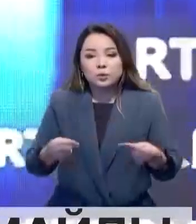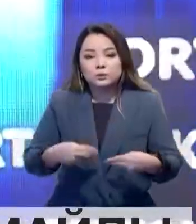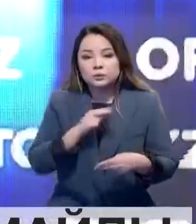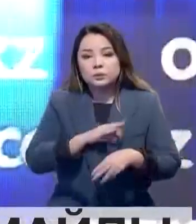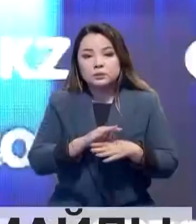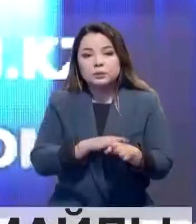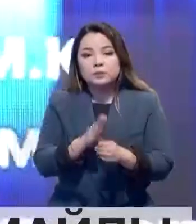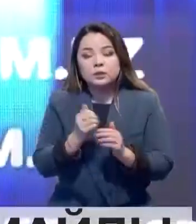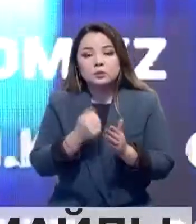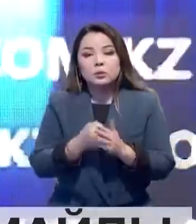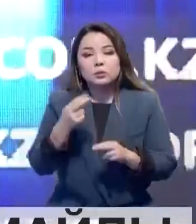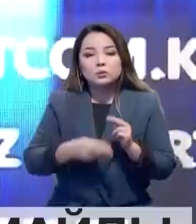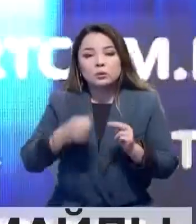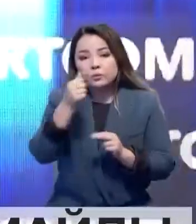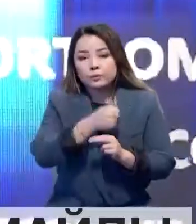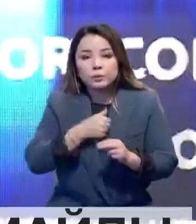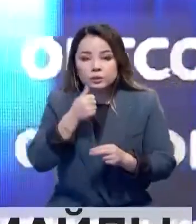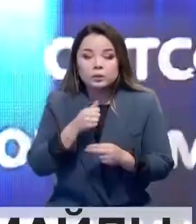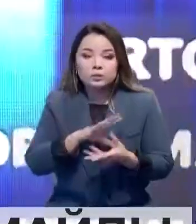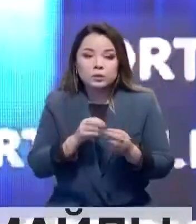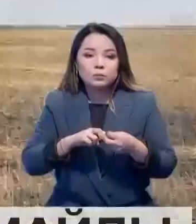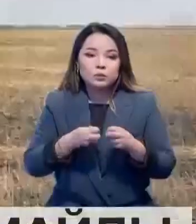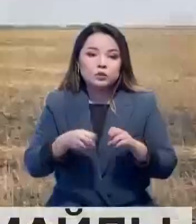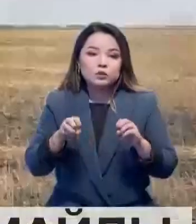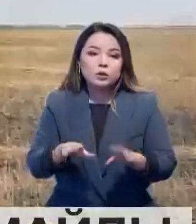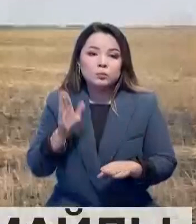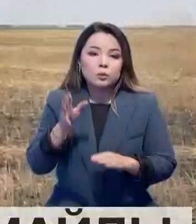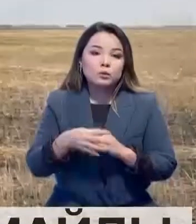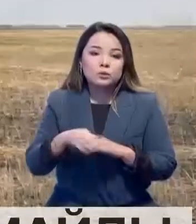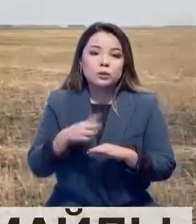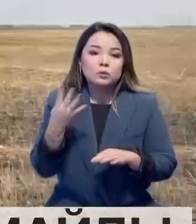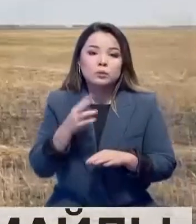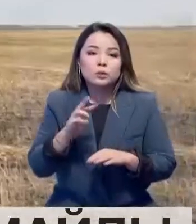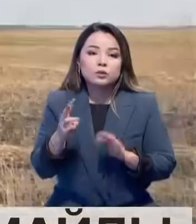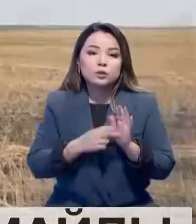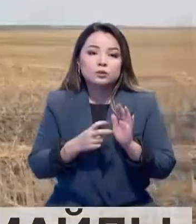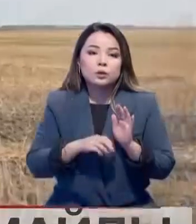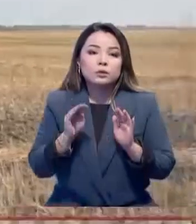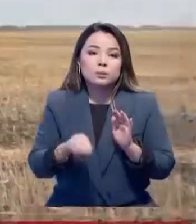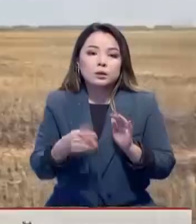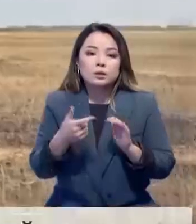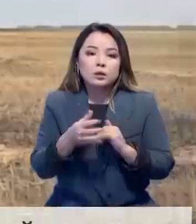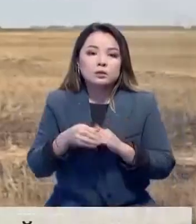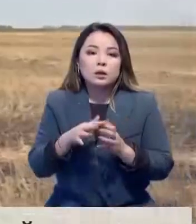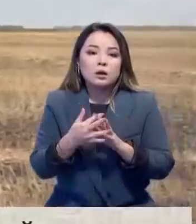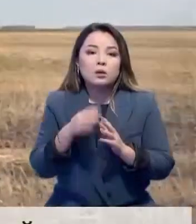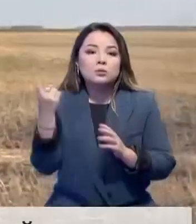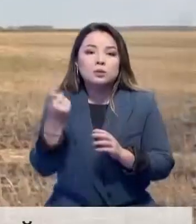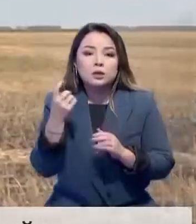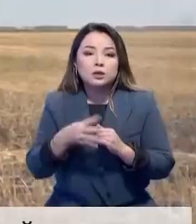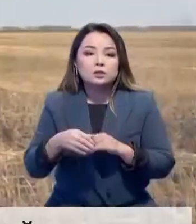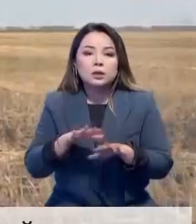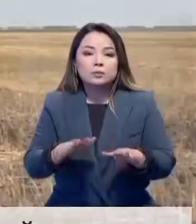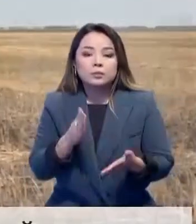отыр. Жылдың аяғына дейін бұл мәселенің бәріміз толық шешеміз. Өңірде 4 миллион 700 мың гектар ауыл шаруашылық жер бар, бірақ дені